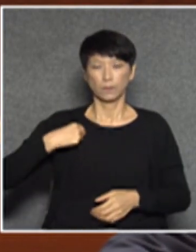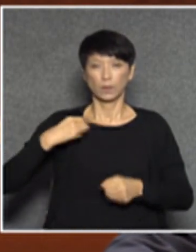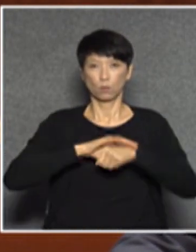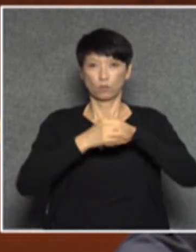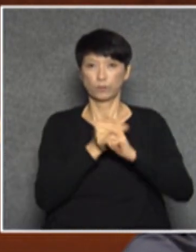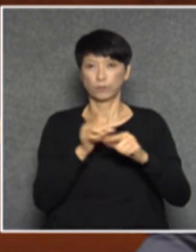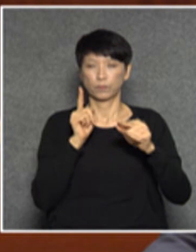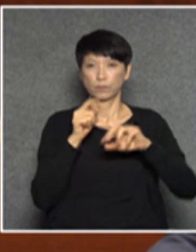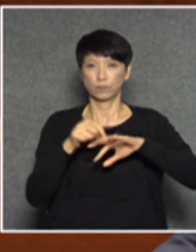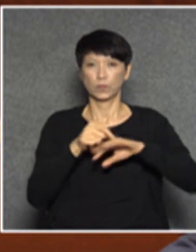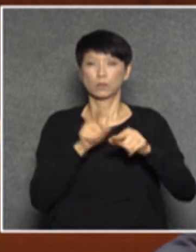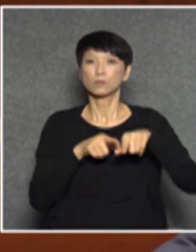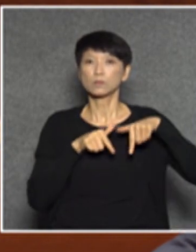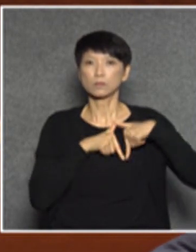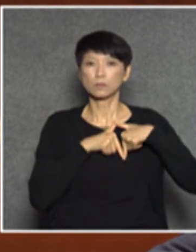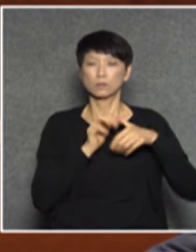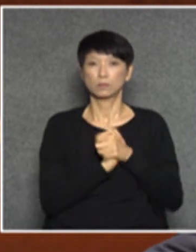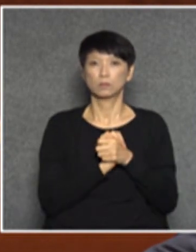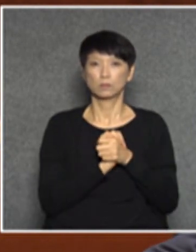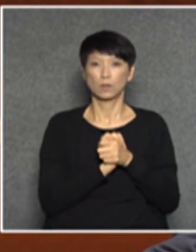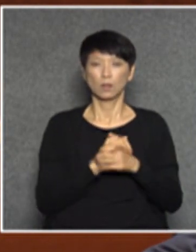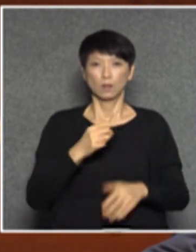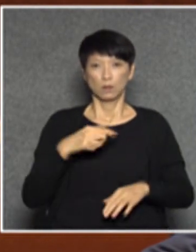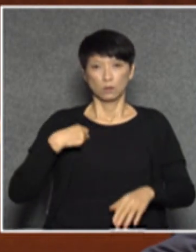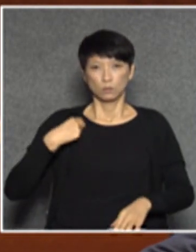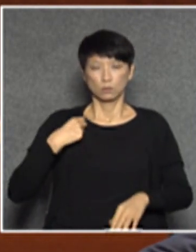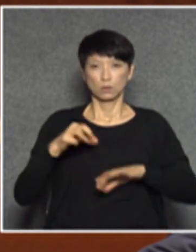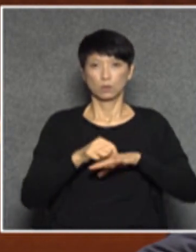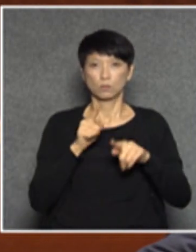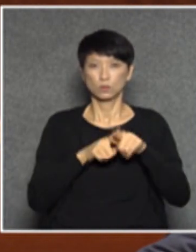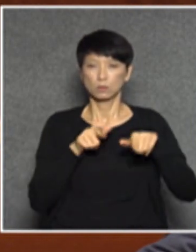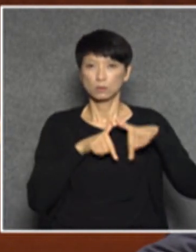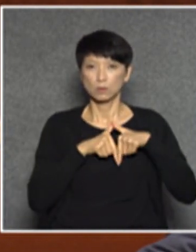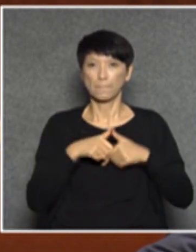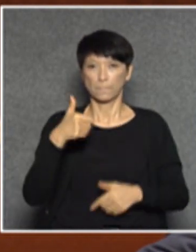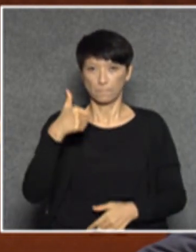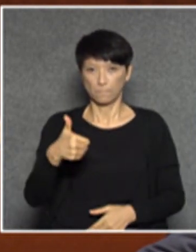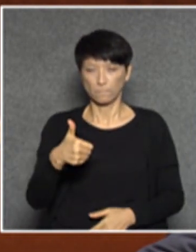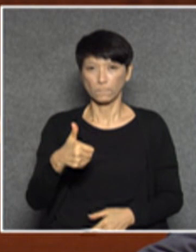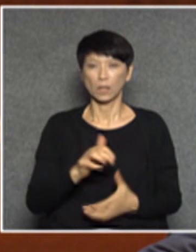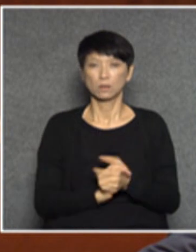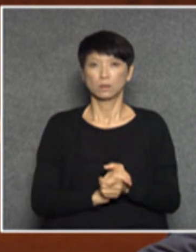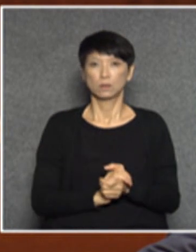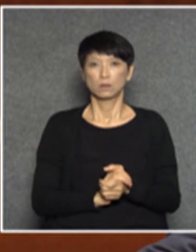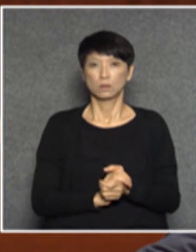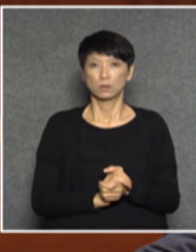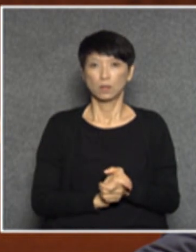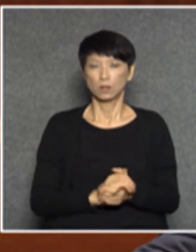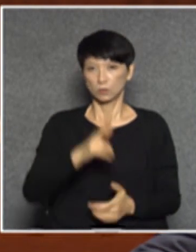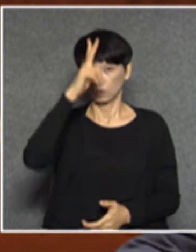心，作為國際的中國金融中心的優勢的。這一點中央十分清楚，我